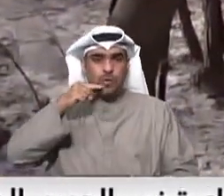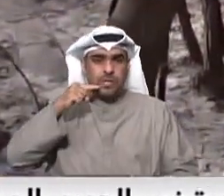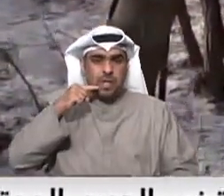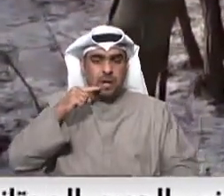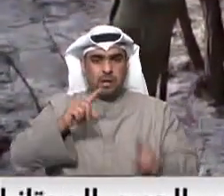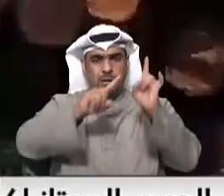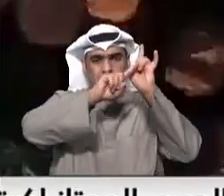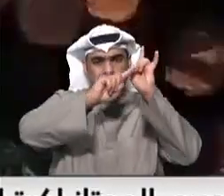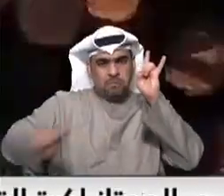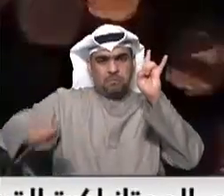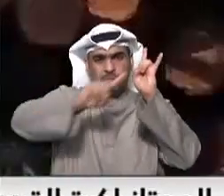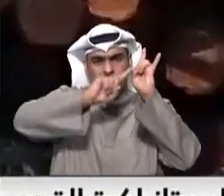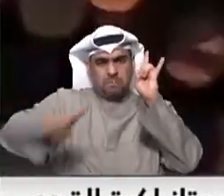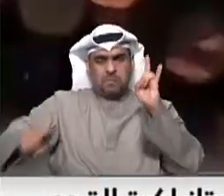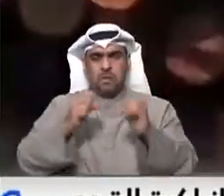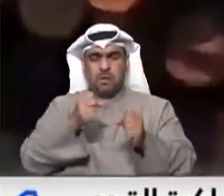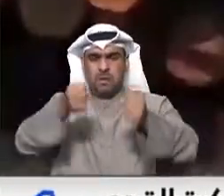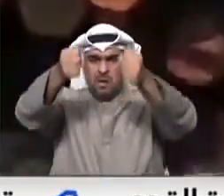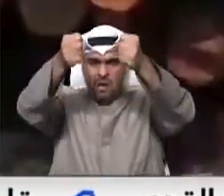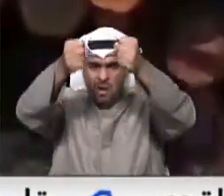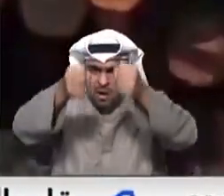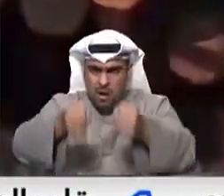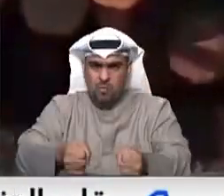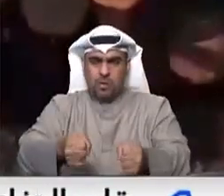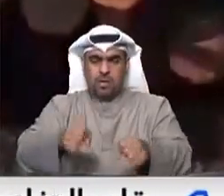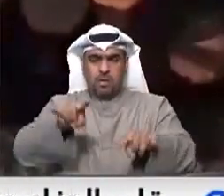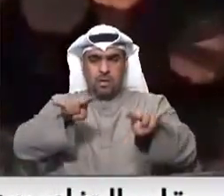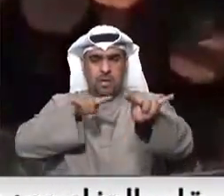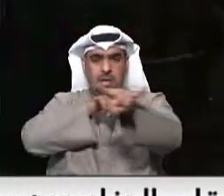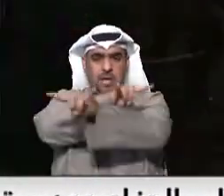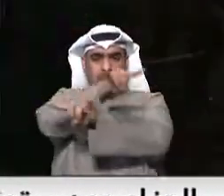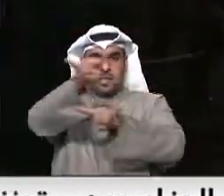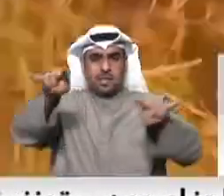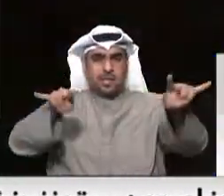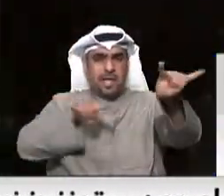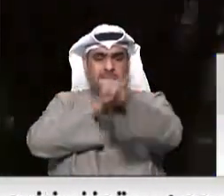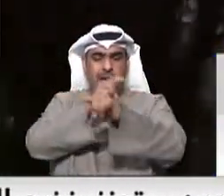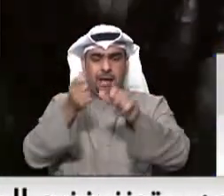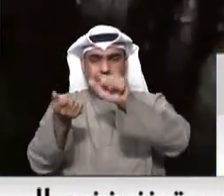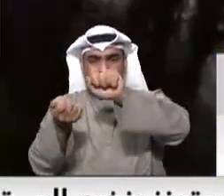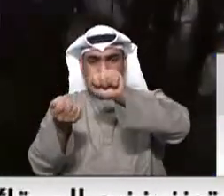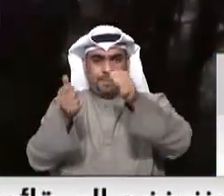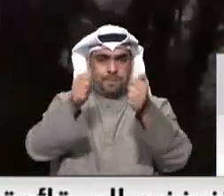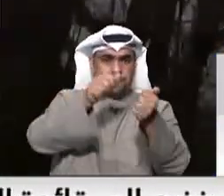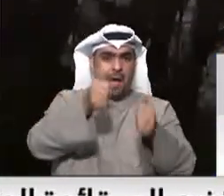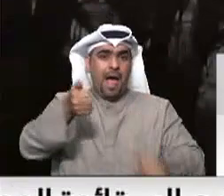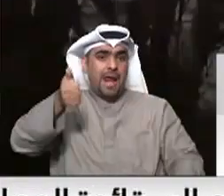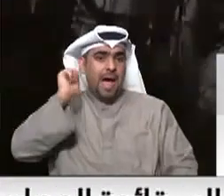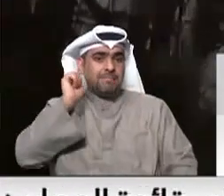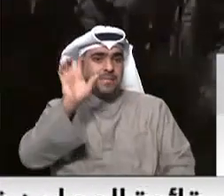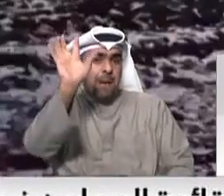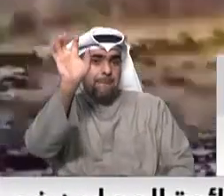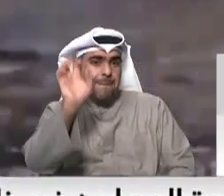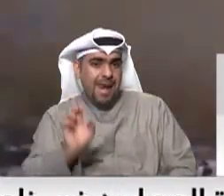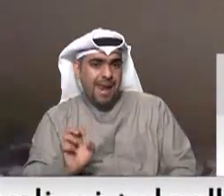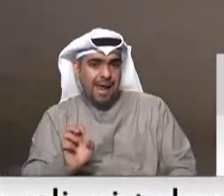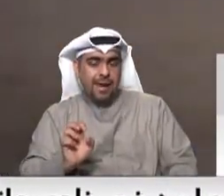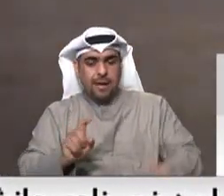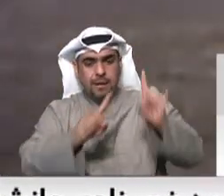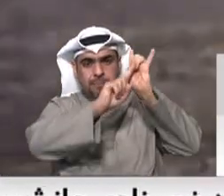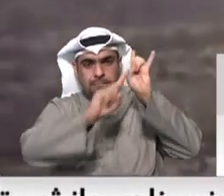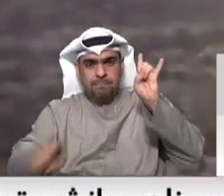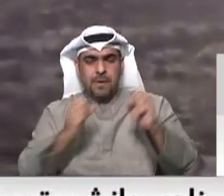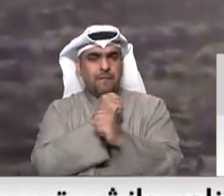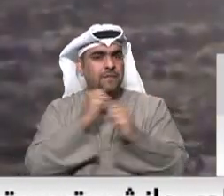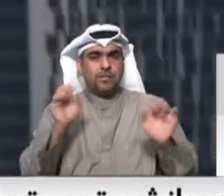الحرب بعشرات الصواريخ والطائرات المسيره خلال الليل مستهدفا البنيه التحتيه الحيويه والمنشئات